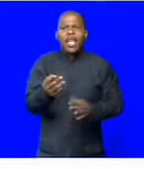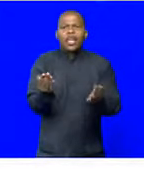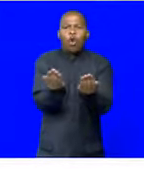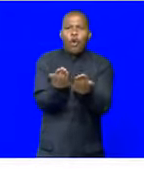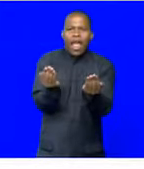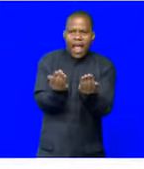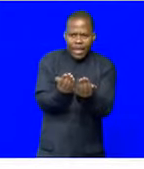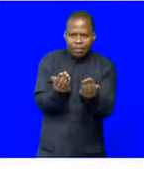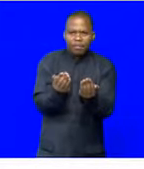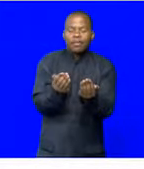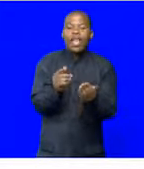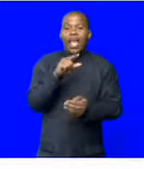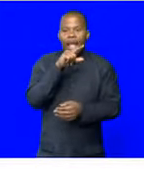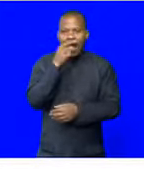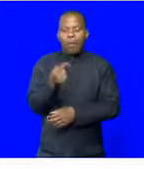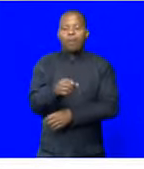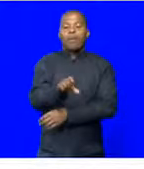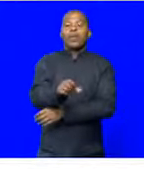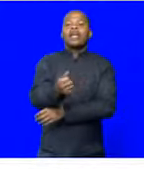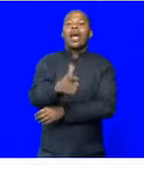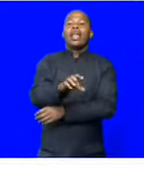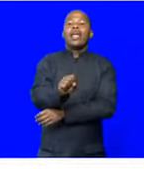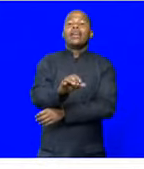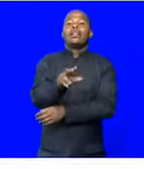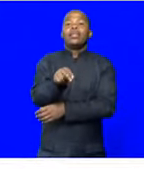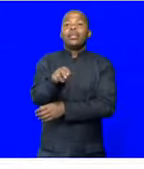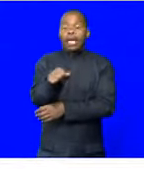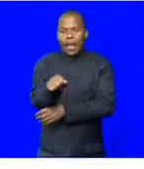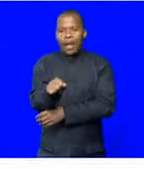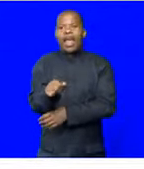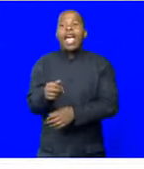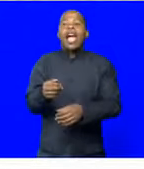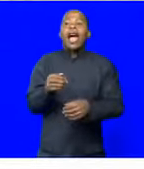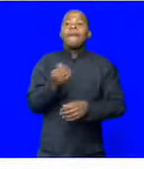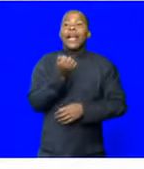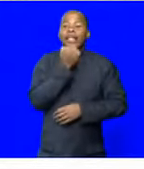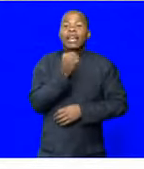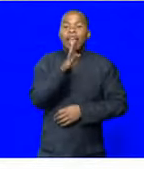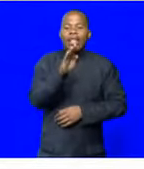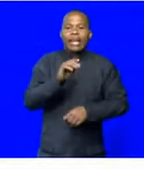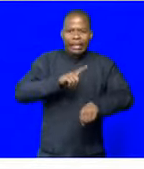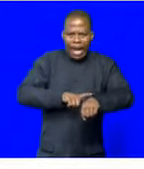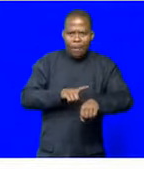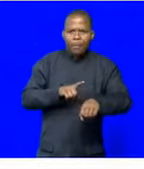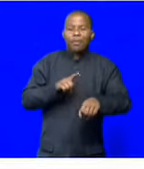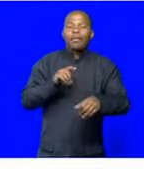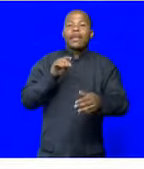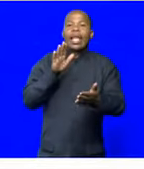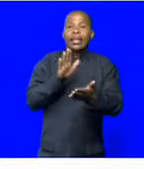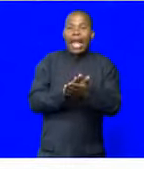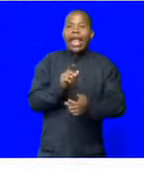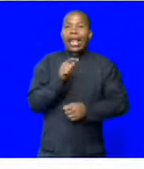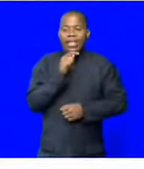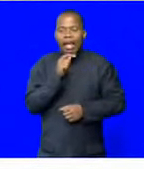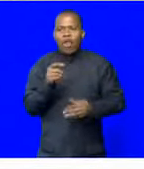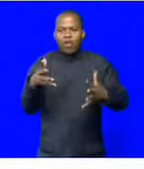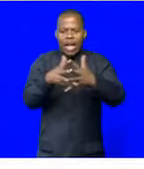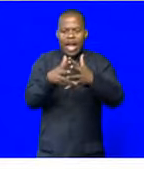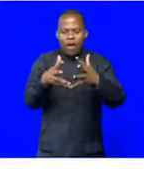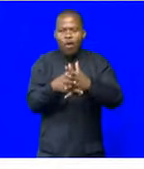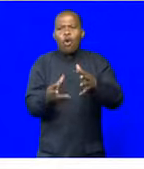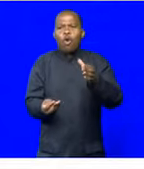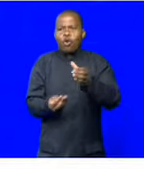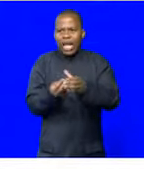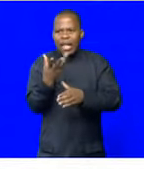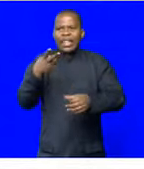eSaligian esikolweni kamanzini. Lukhetho nje luchubeka umhlangano uqalile ekuseni ngetigaba tabo 10 ekuseni waqala